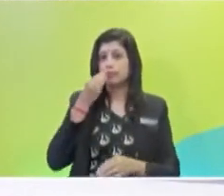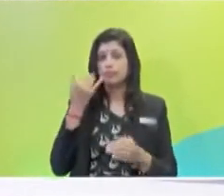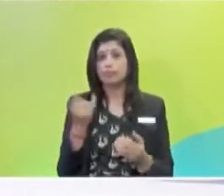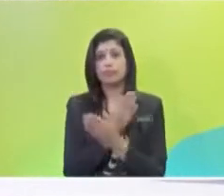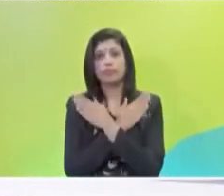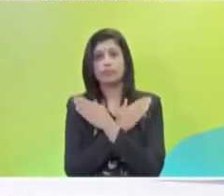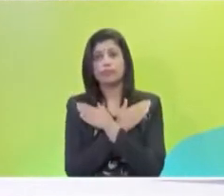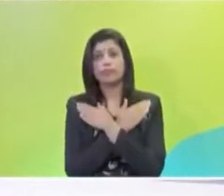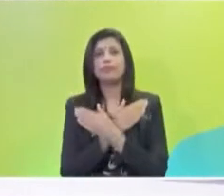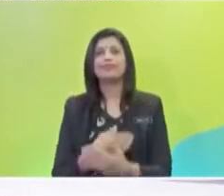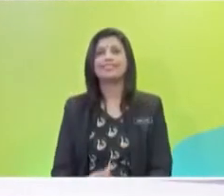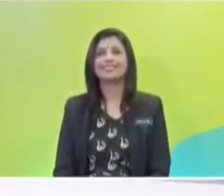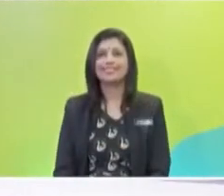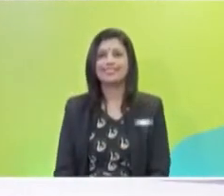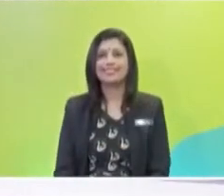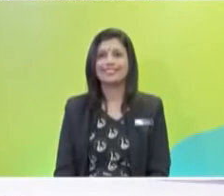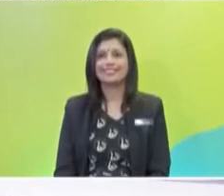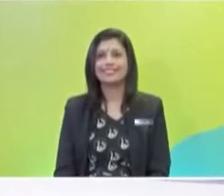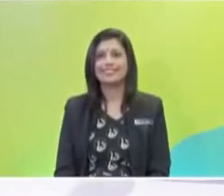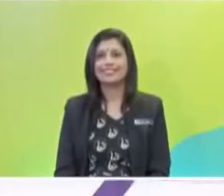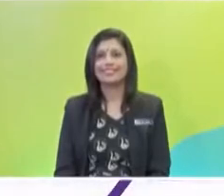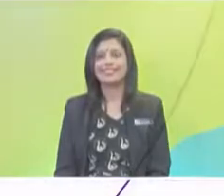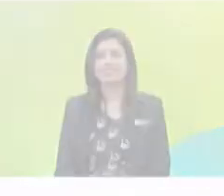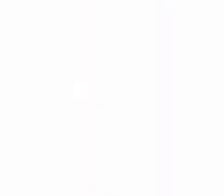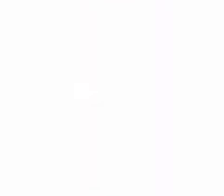terus menonton Didik TV KPM.